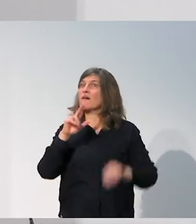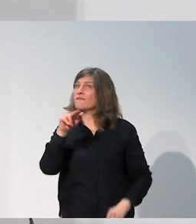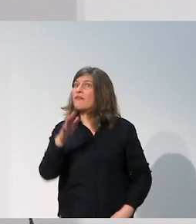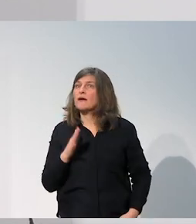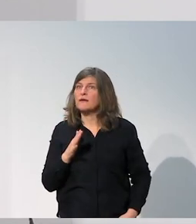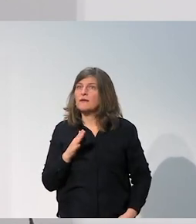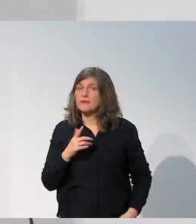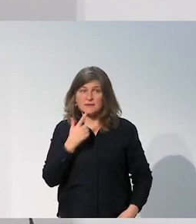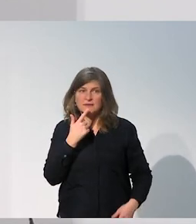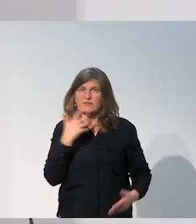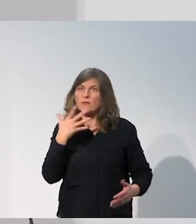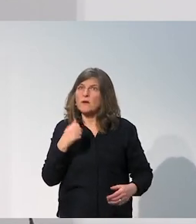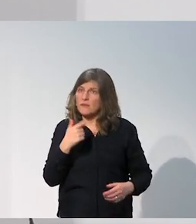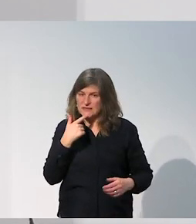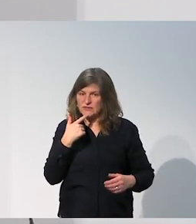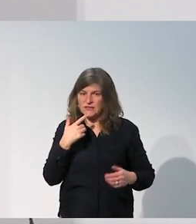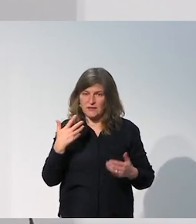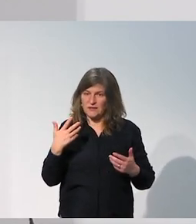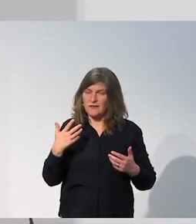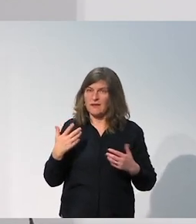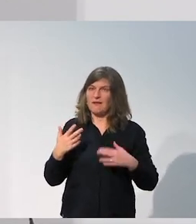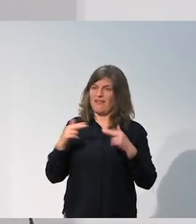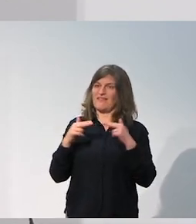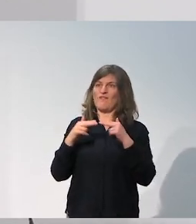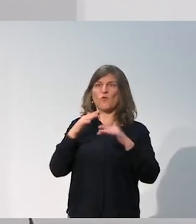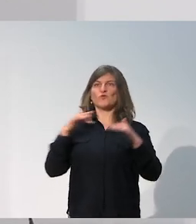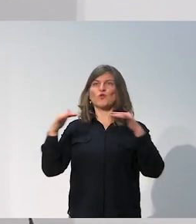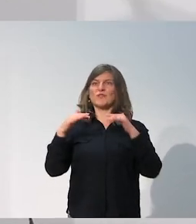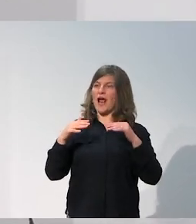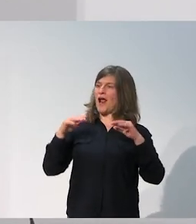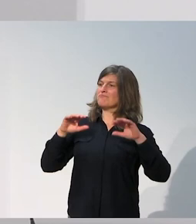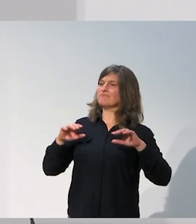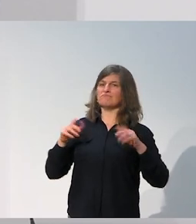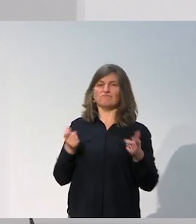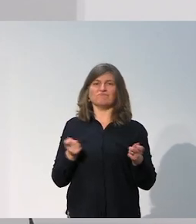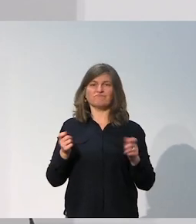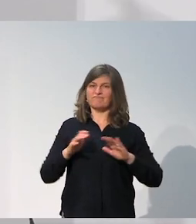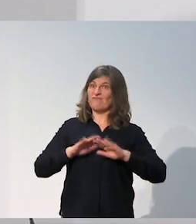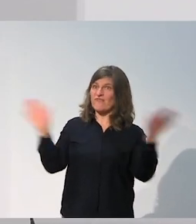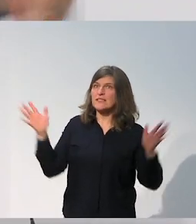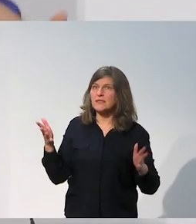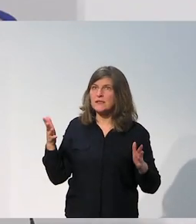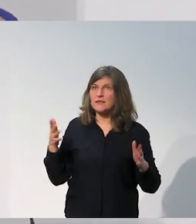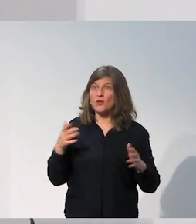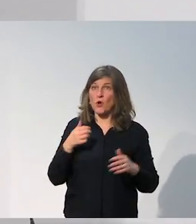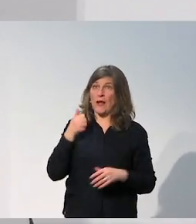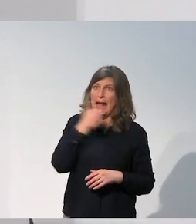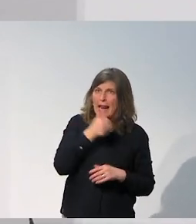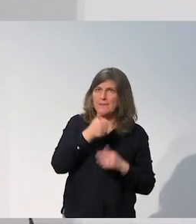dire ne plus tenir son rang. Voilà. Donc, elle remue, hein, toute cette matière,